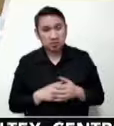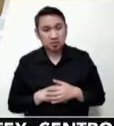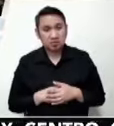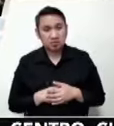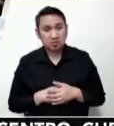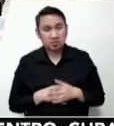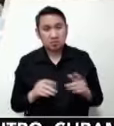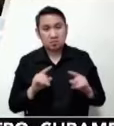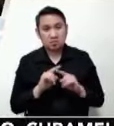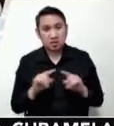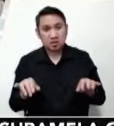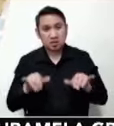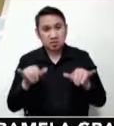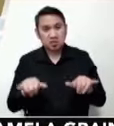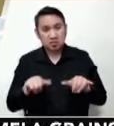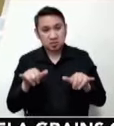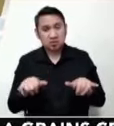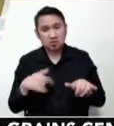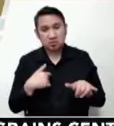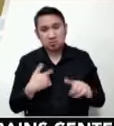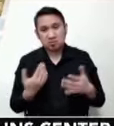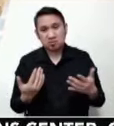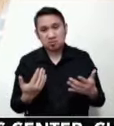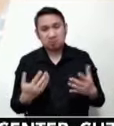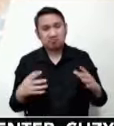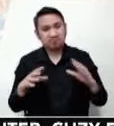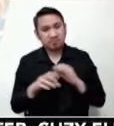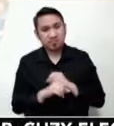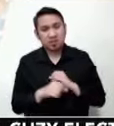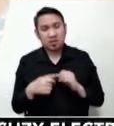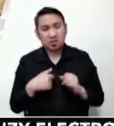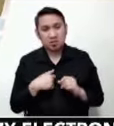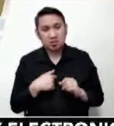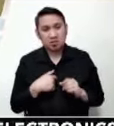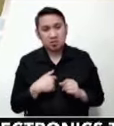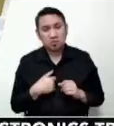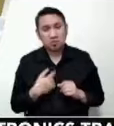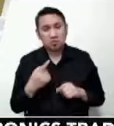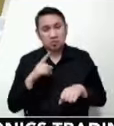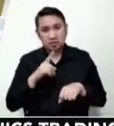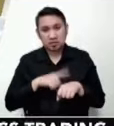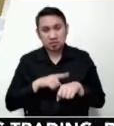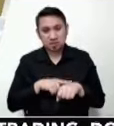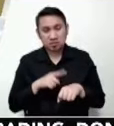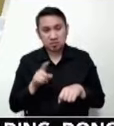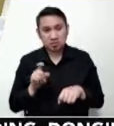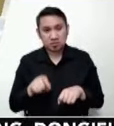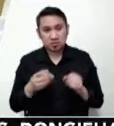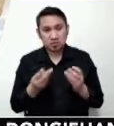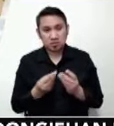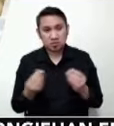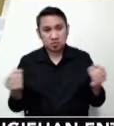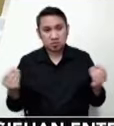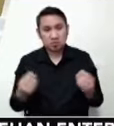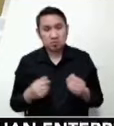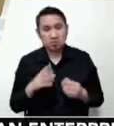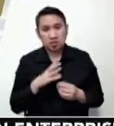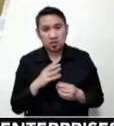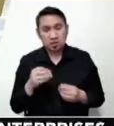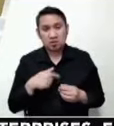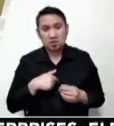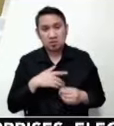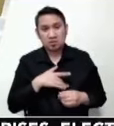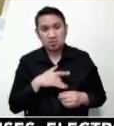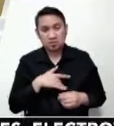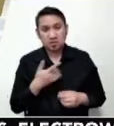Nawili din ako. Long story short, I really had to take time to really recover, and now